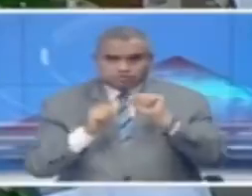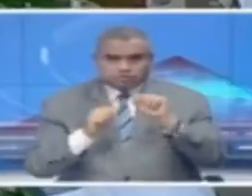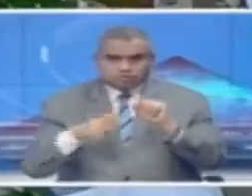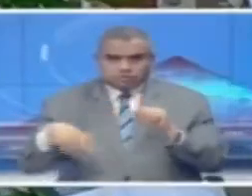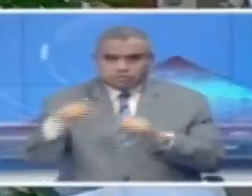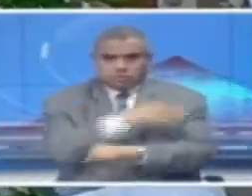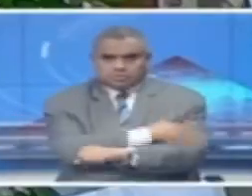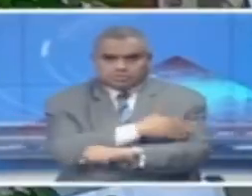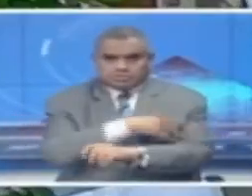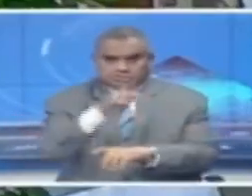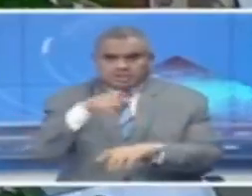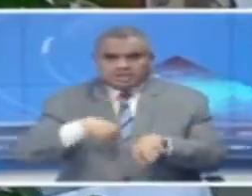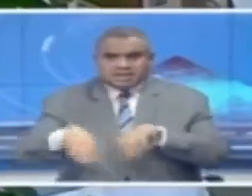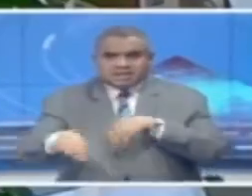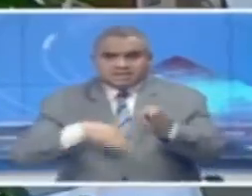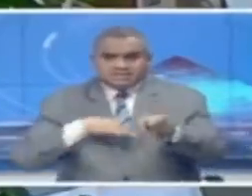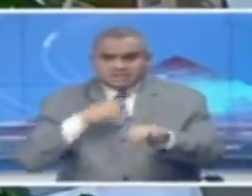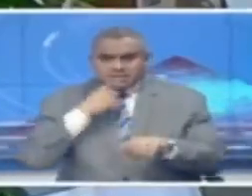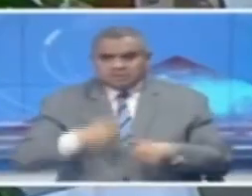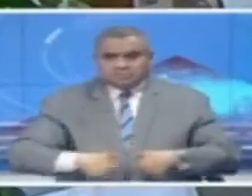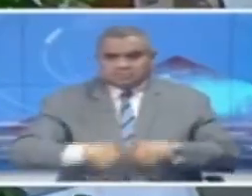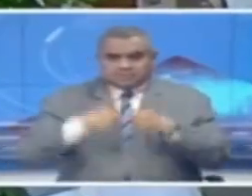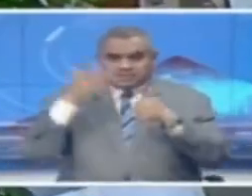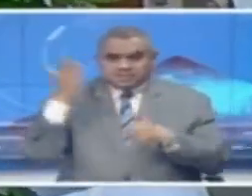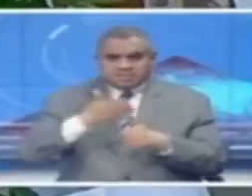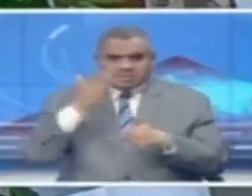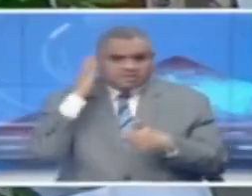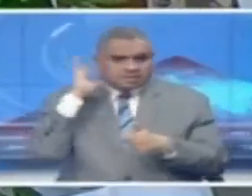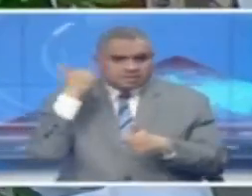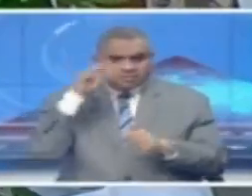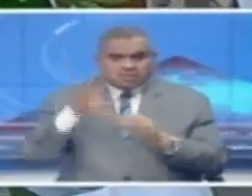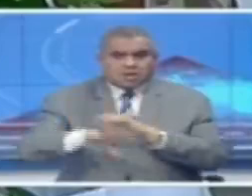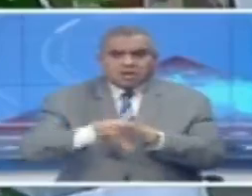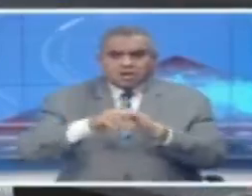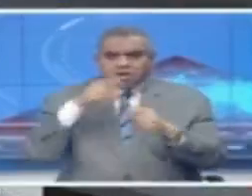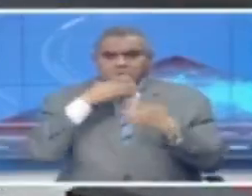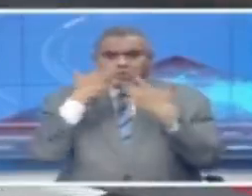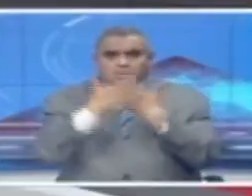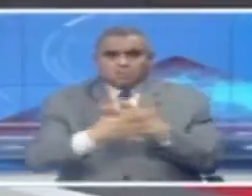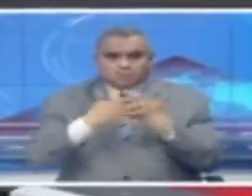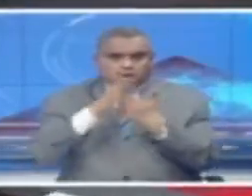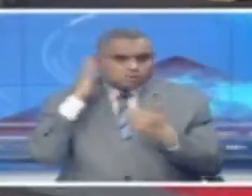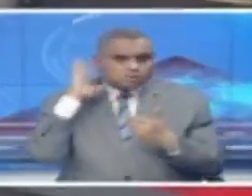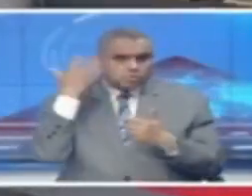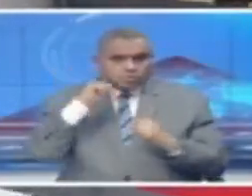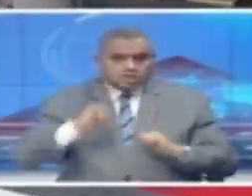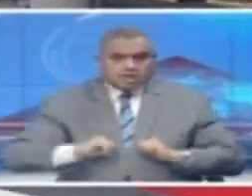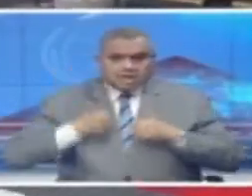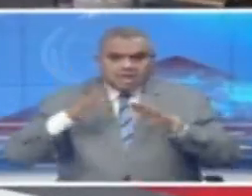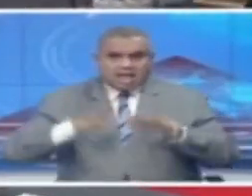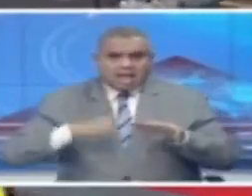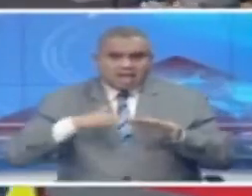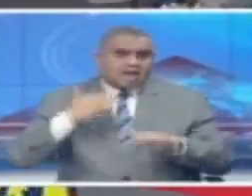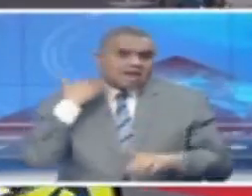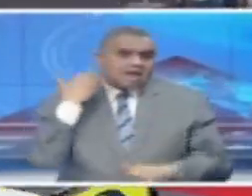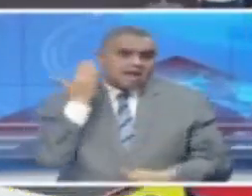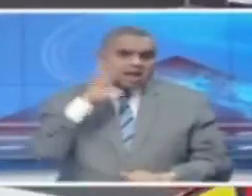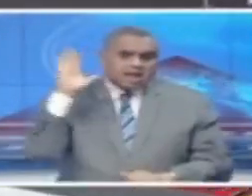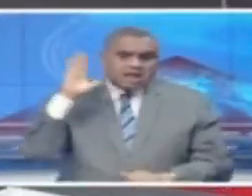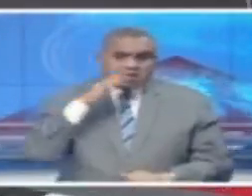القيادة السياسية أعظم من هذا التاريخ لإطلاق المشروع القومي العملاق حياة كريمة،